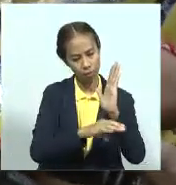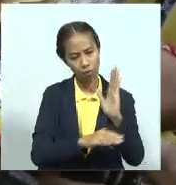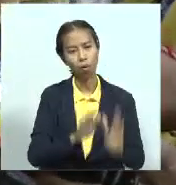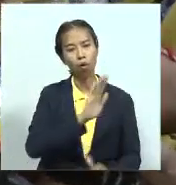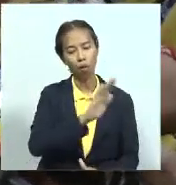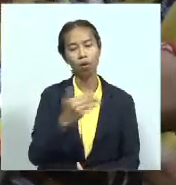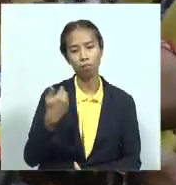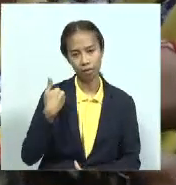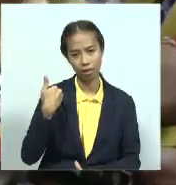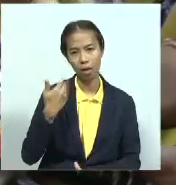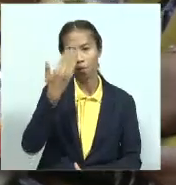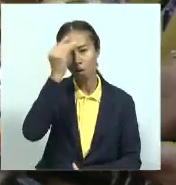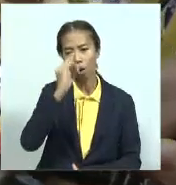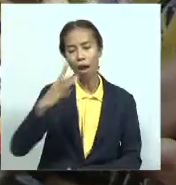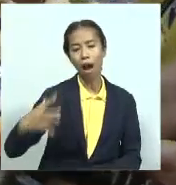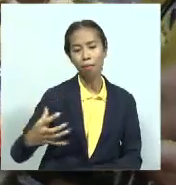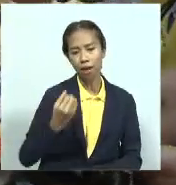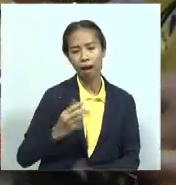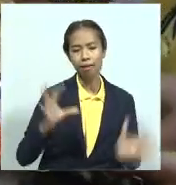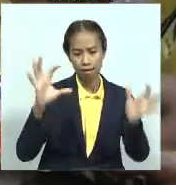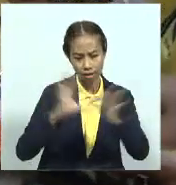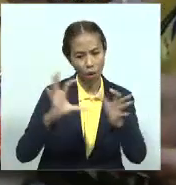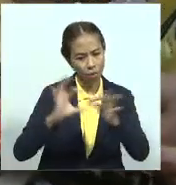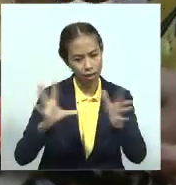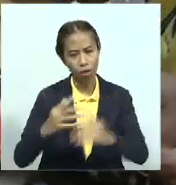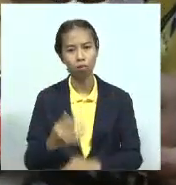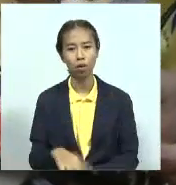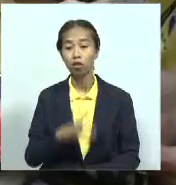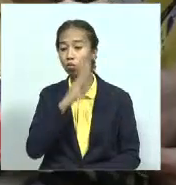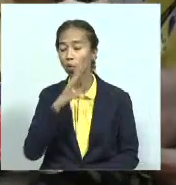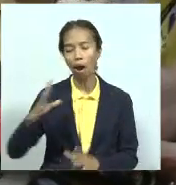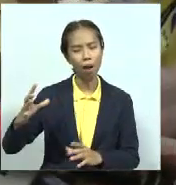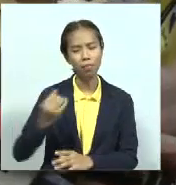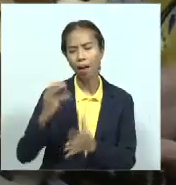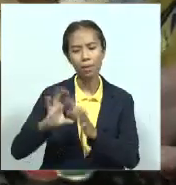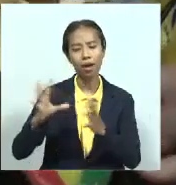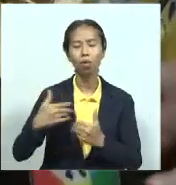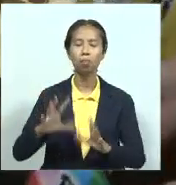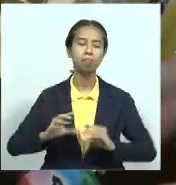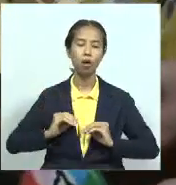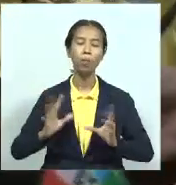เป็นหน้าที่ของสภาถ้าเรื่องใดไม่ได้เกี่ยวกับหน้าที่สภาเขาก็จะไม่รับครับ